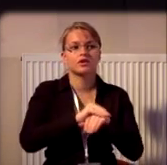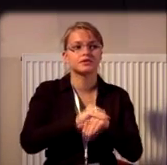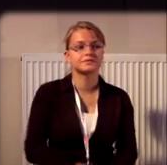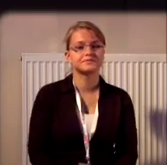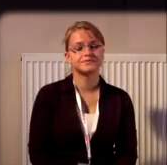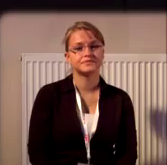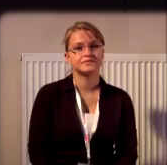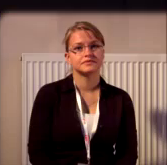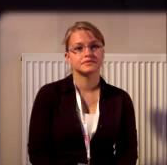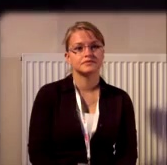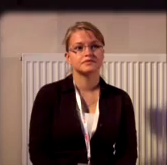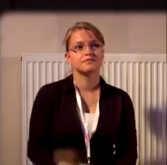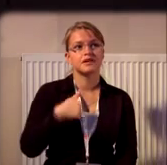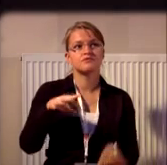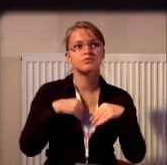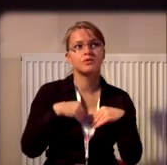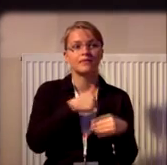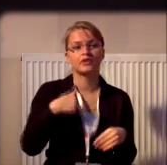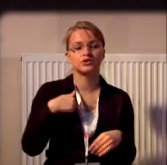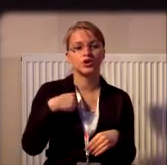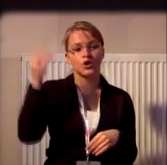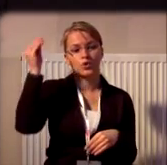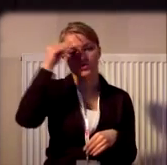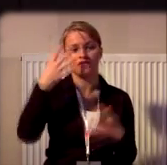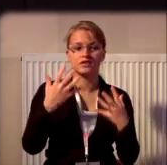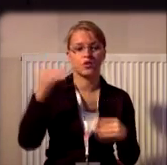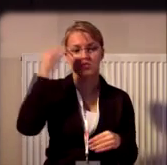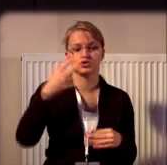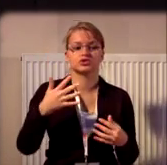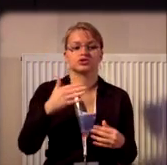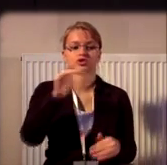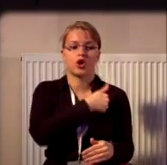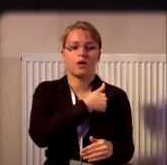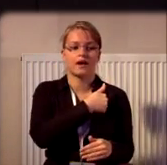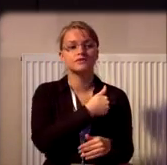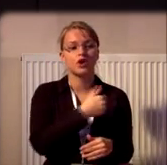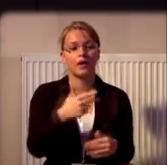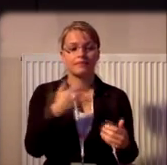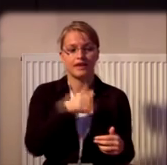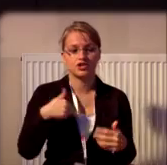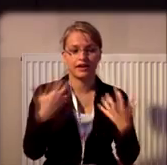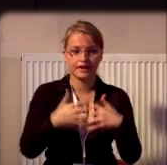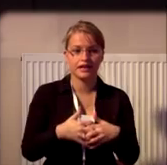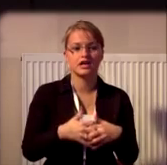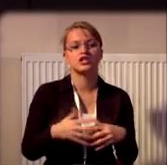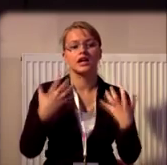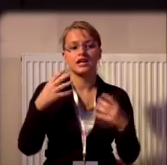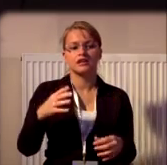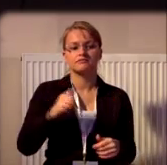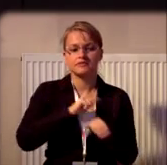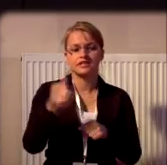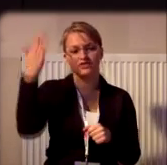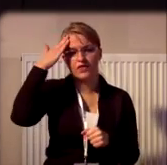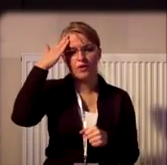powie koleżanka. Przyjmijmy, że uczniowie niesłyszący chcą uczyć się w naszej szkole integracyjnej, że są świadomi jej